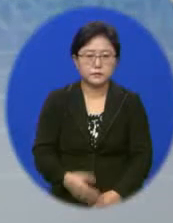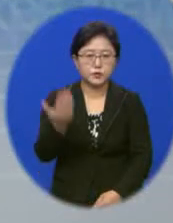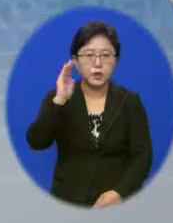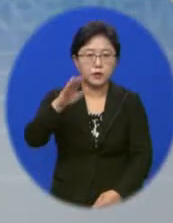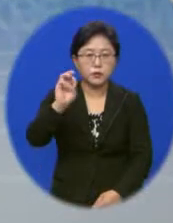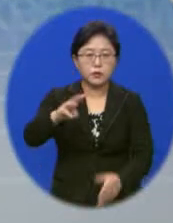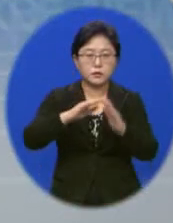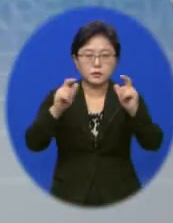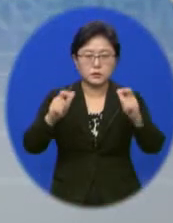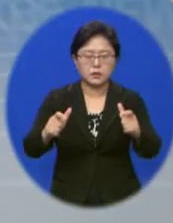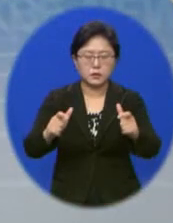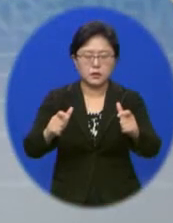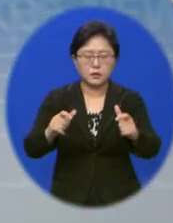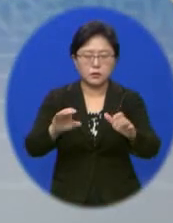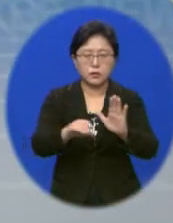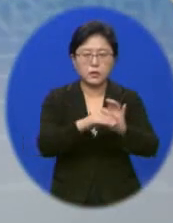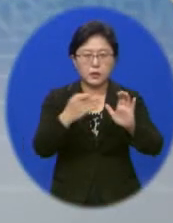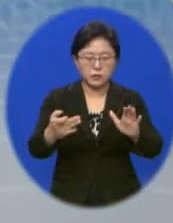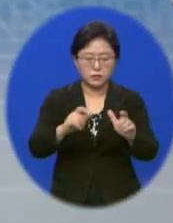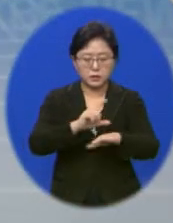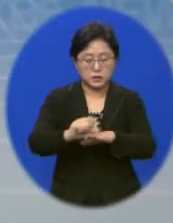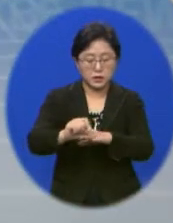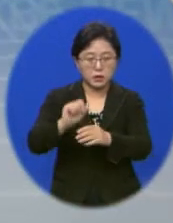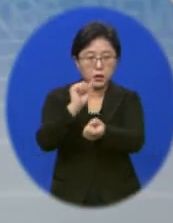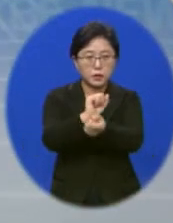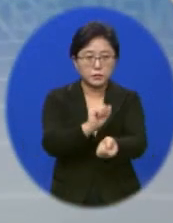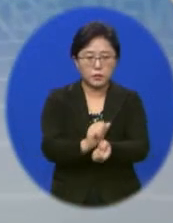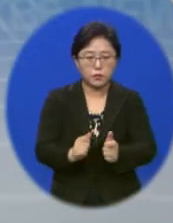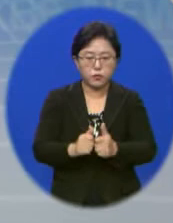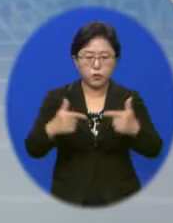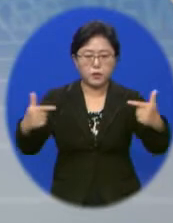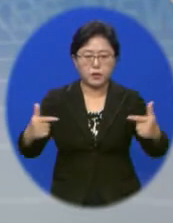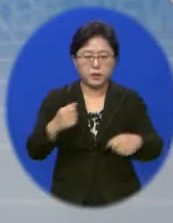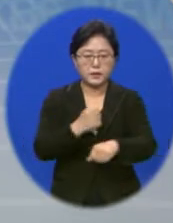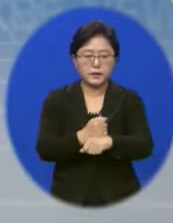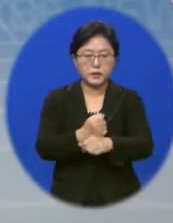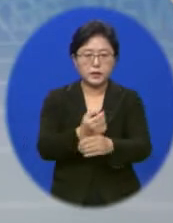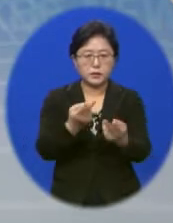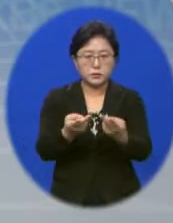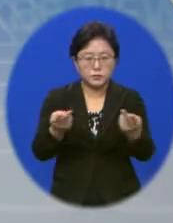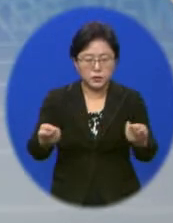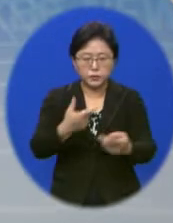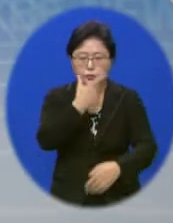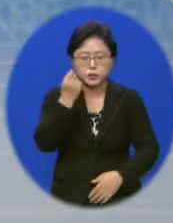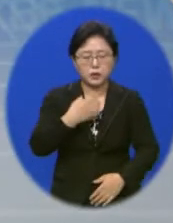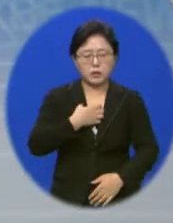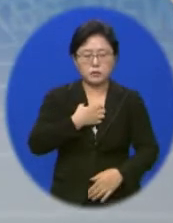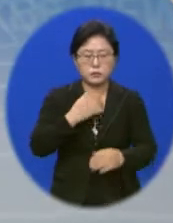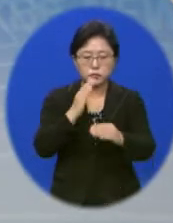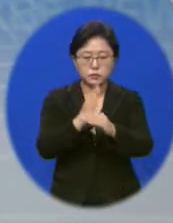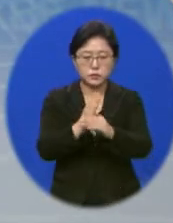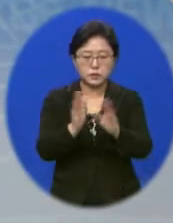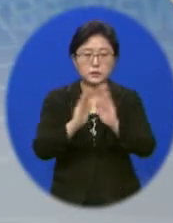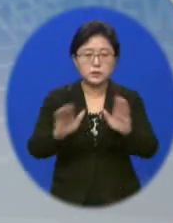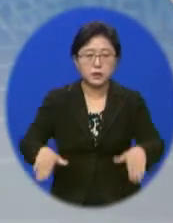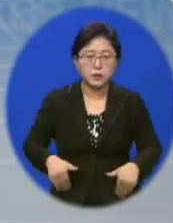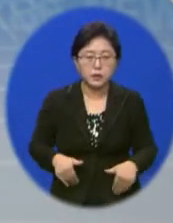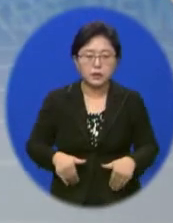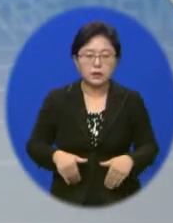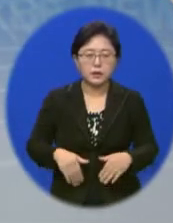최근 광주와 전남 지역에서도 코로나19 지역 감염자가 급증하면서 치료시설 부족이 우려되고 있습니다.